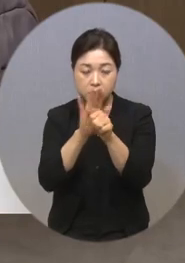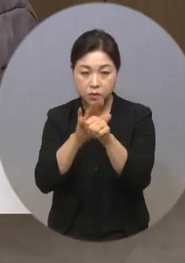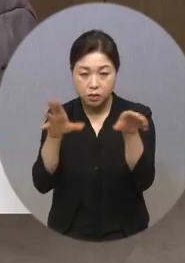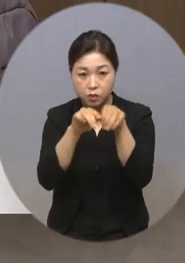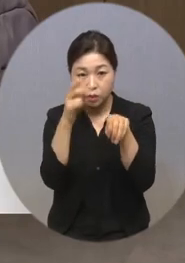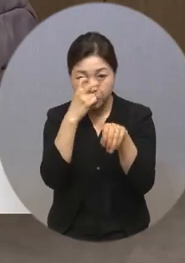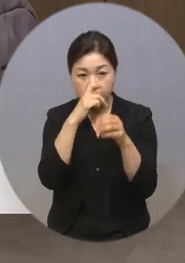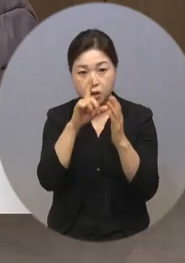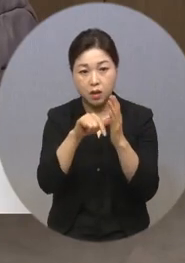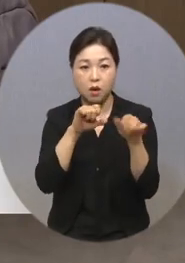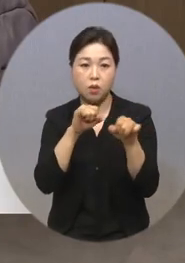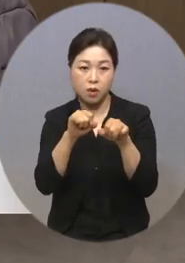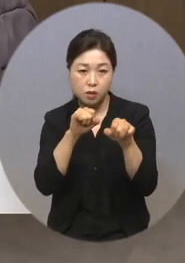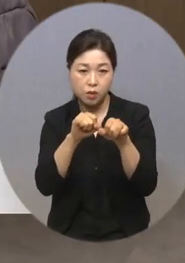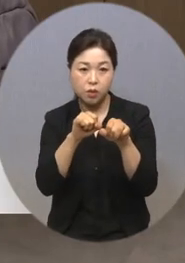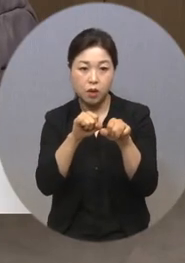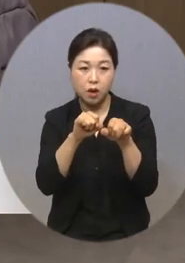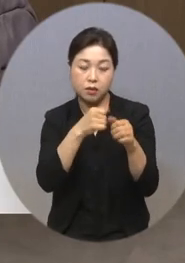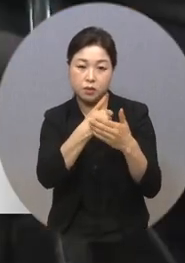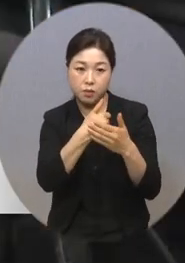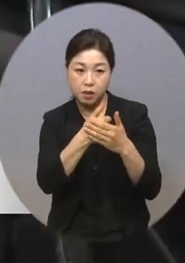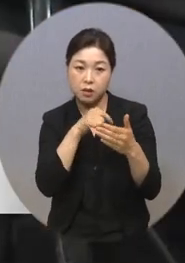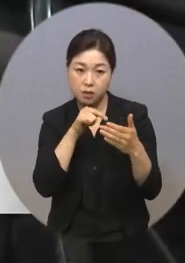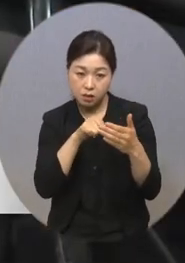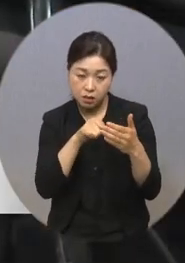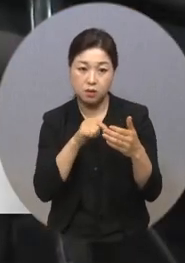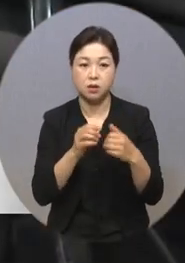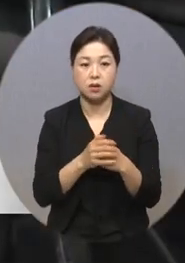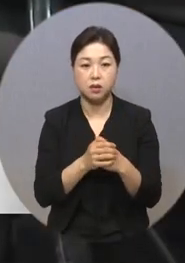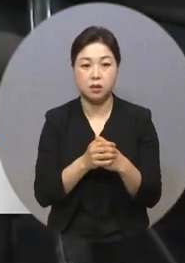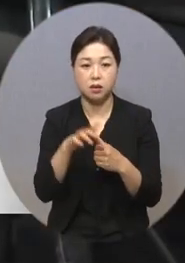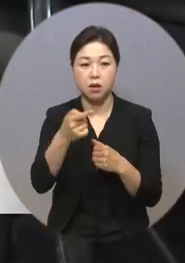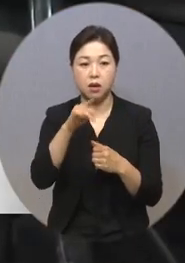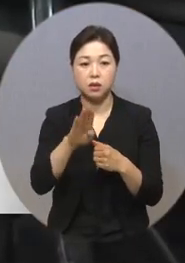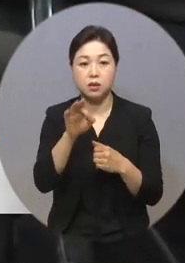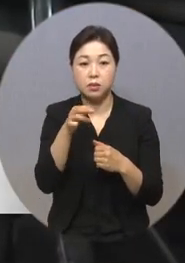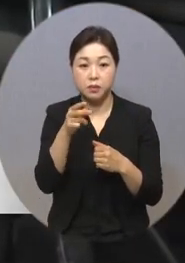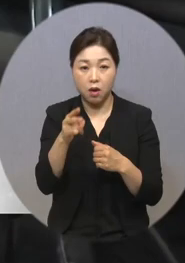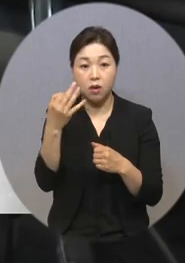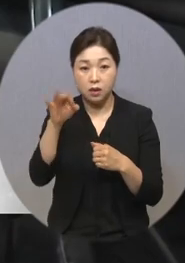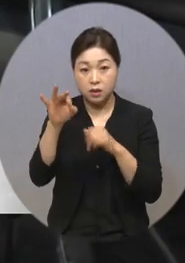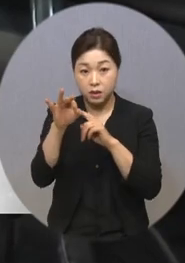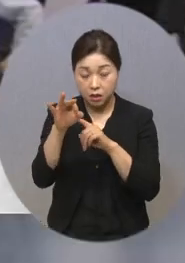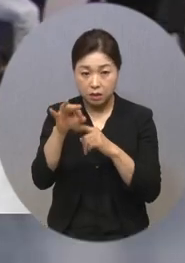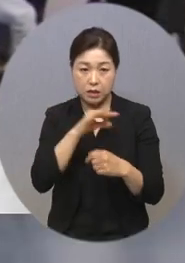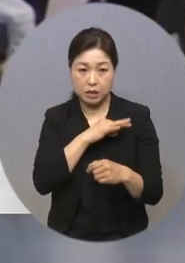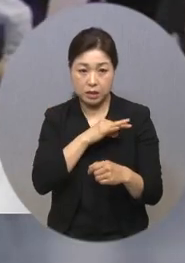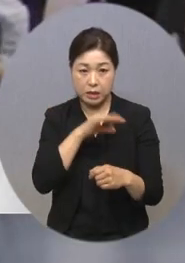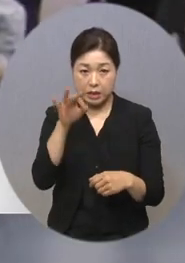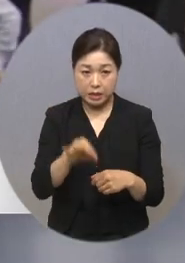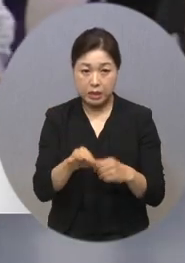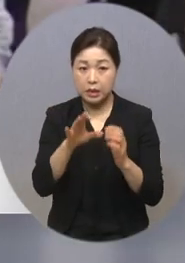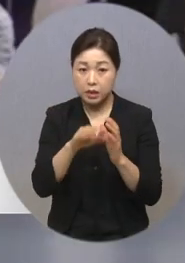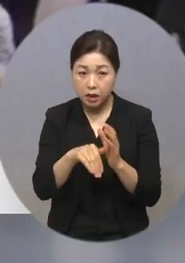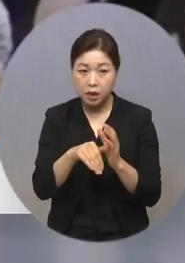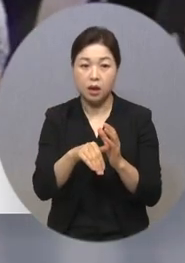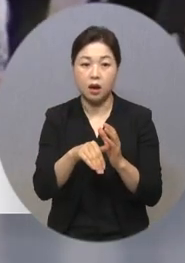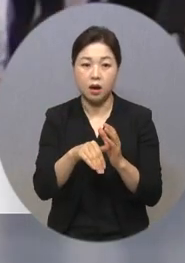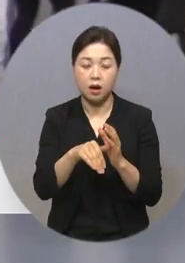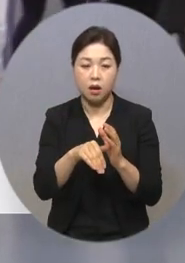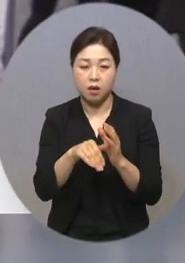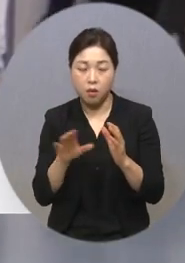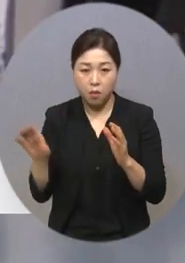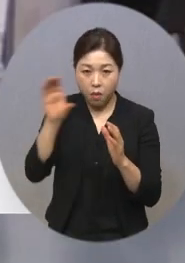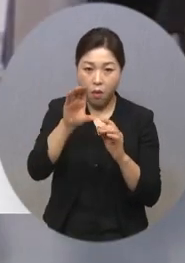수급자가 종합 조사 결과 급여 인정 에디 기존보다 허락할 경우 기존 급여를 제공해 활동 지원 이용권을